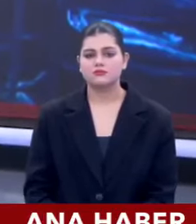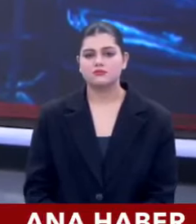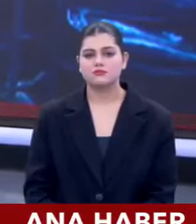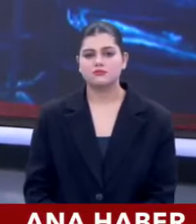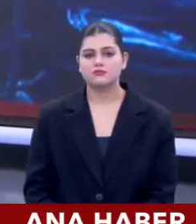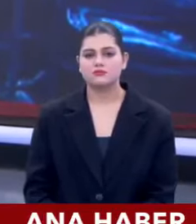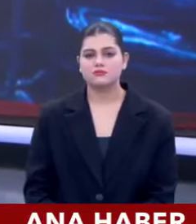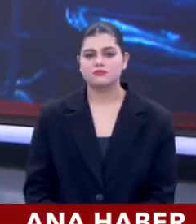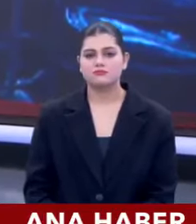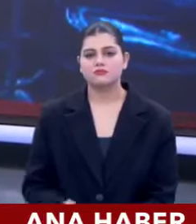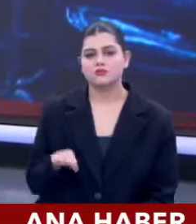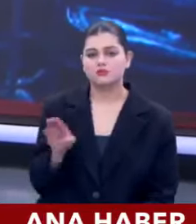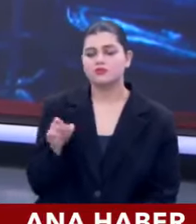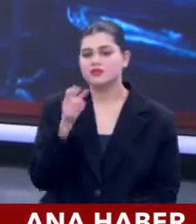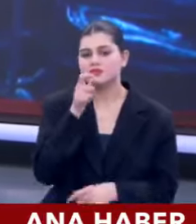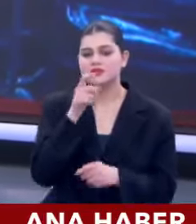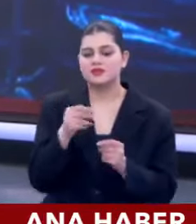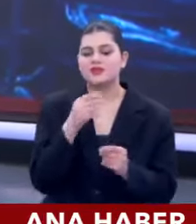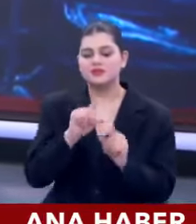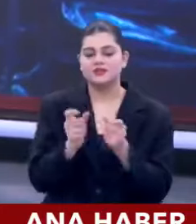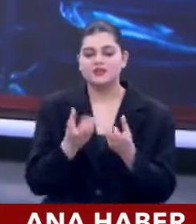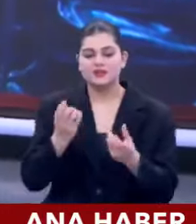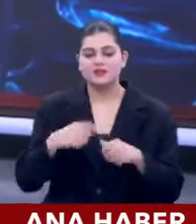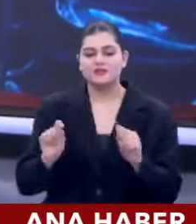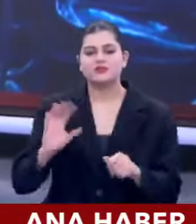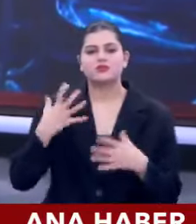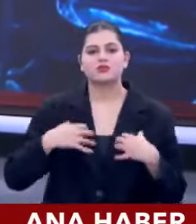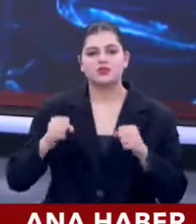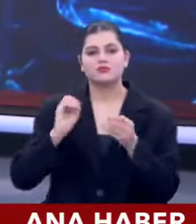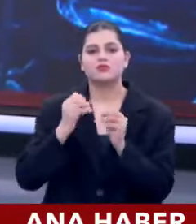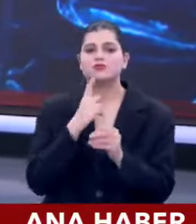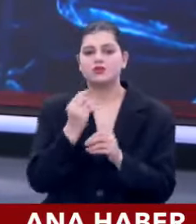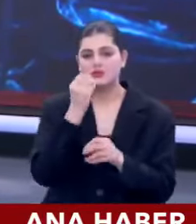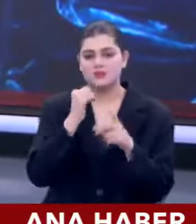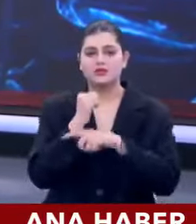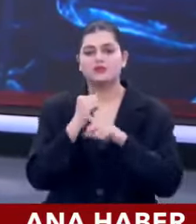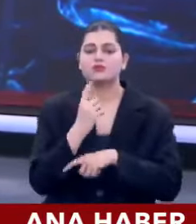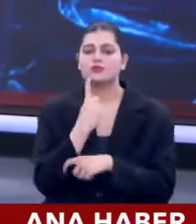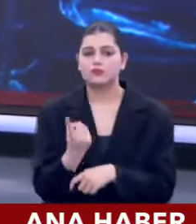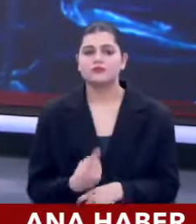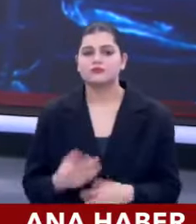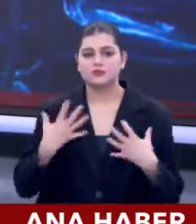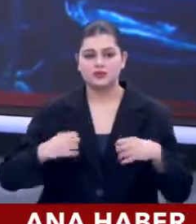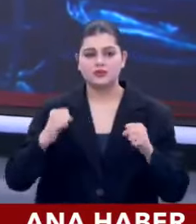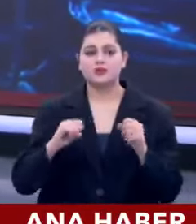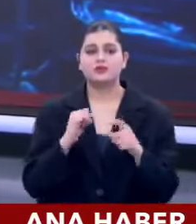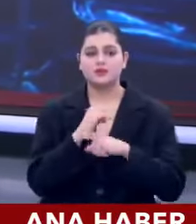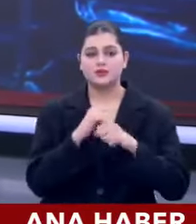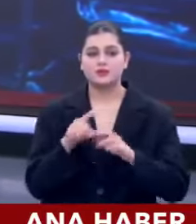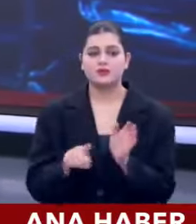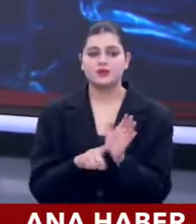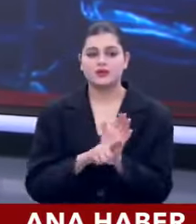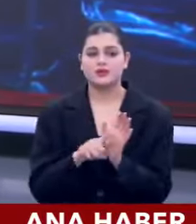sucuğu alacaktı ve sağlığından olacaktı Bu nedir Bu bir gıda terörüdür Bu nedir sağlığa yönelik bir